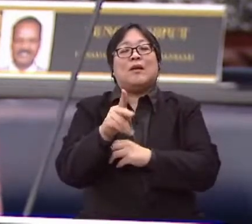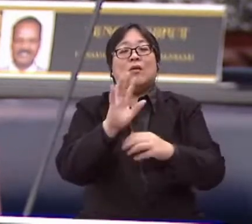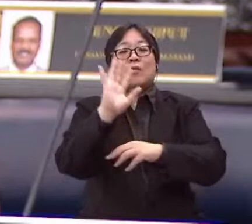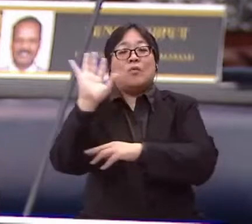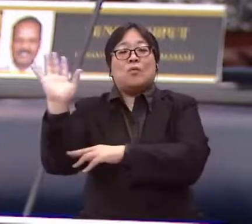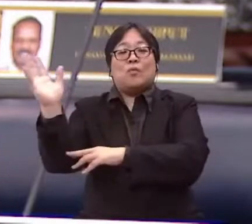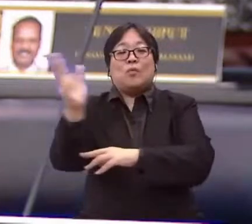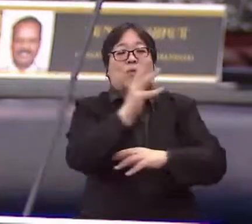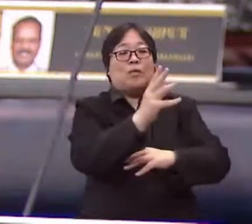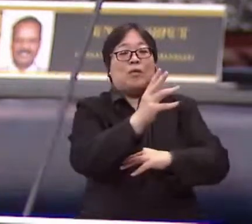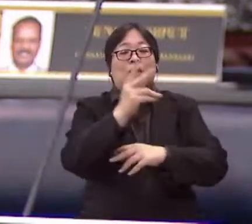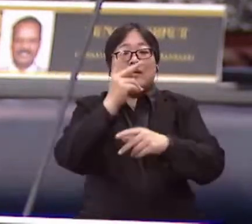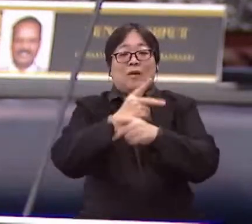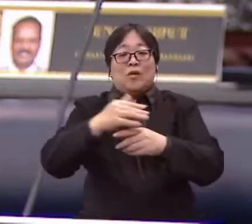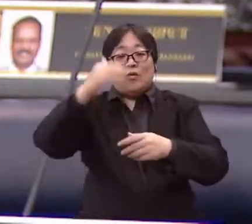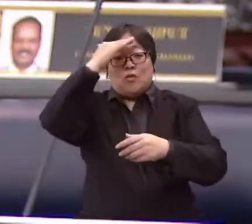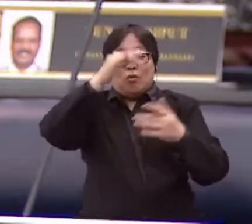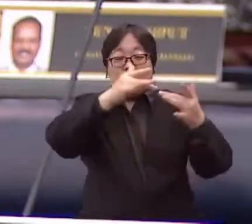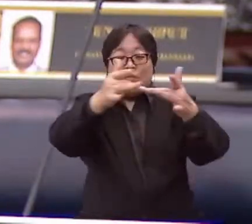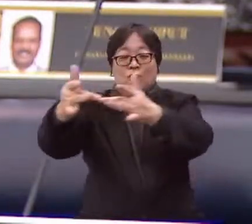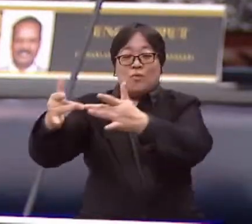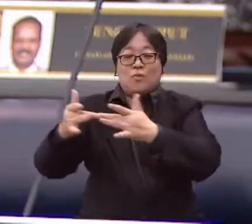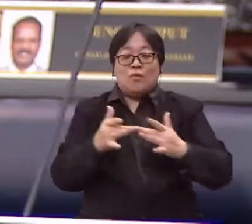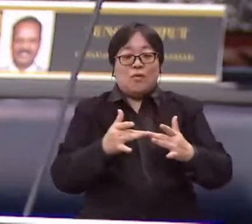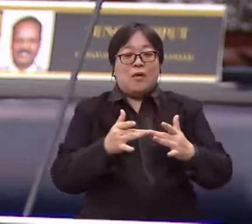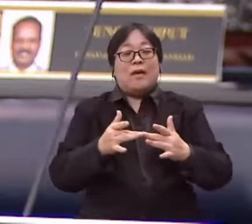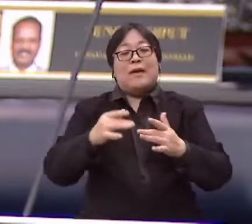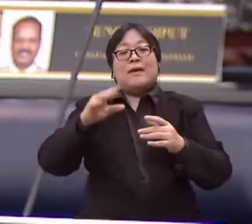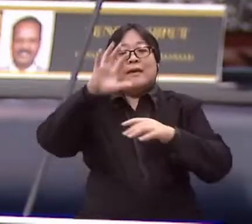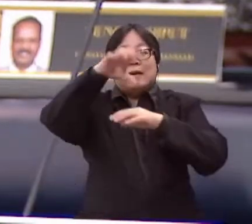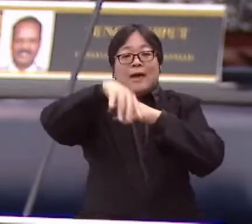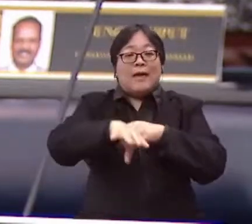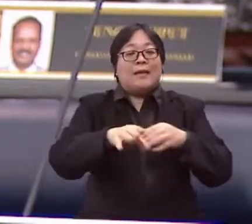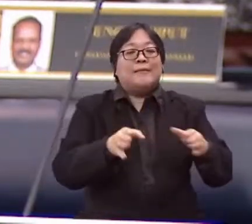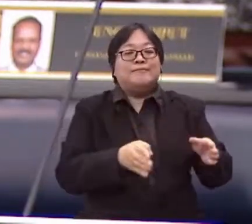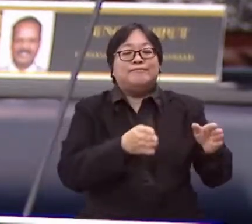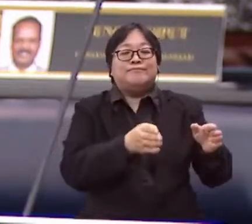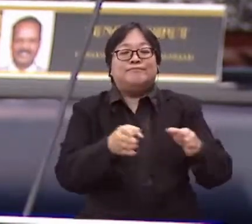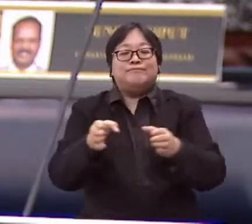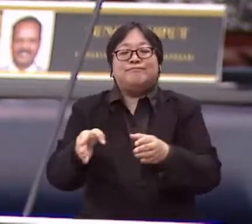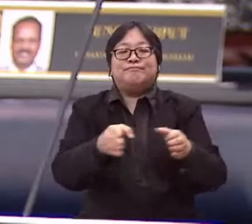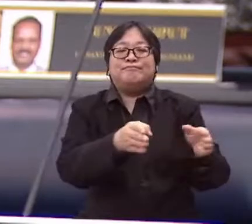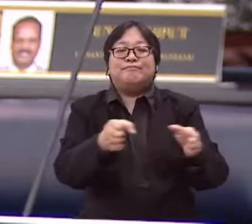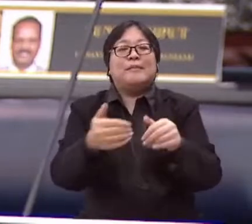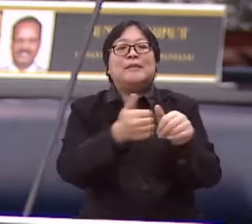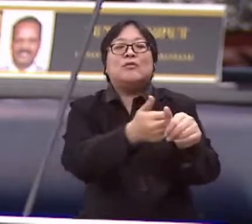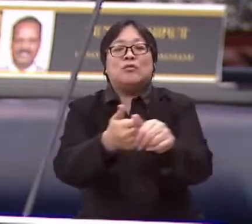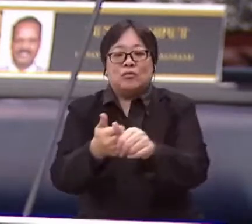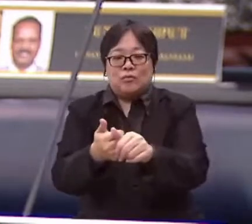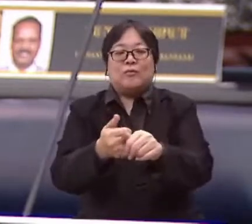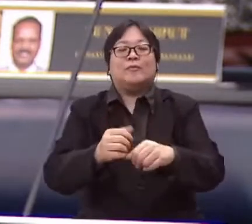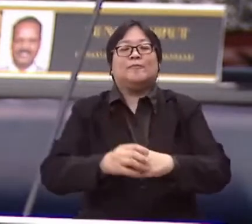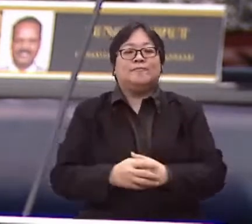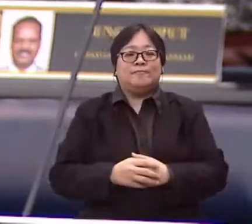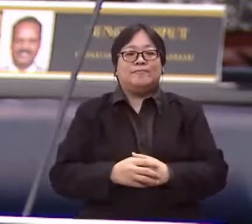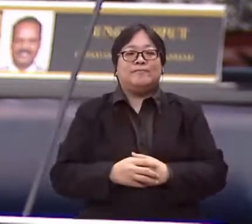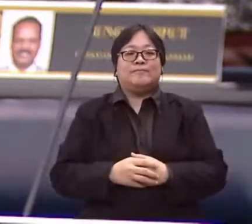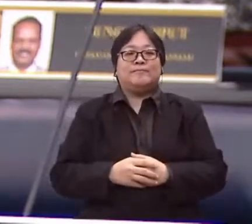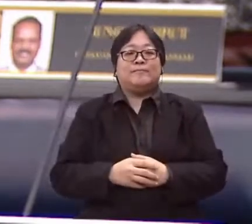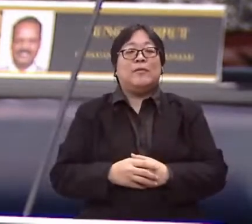hutan-hutan Simpan ke kaki Joko jadi gajah-gajah boleh bergerak ke hutan simpan kekal yang telah dipecah-pecahkan